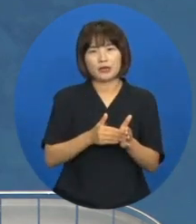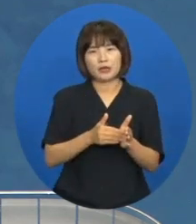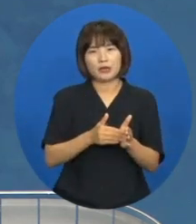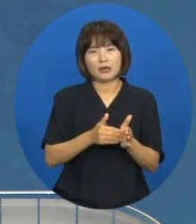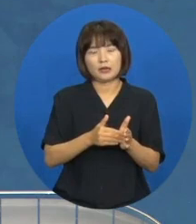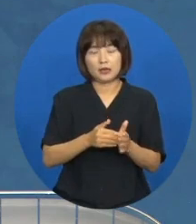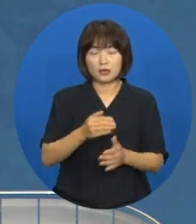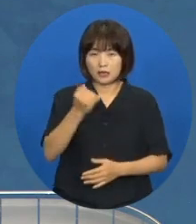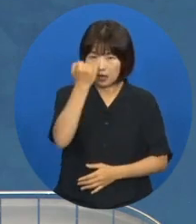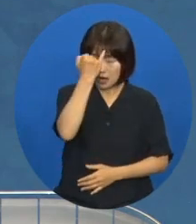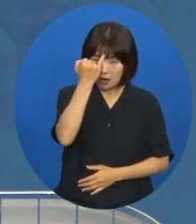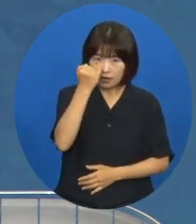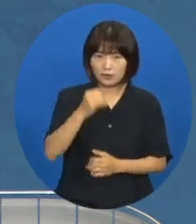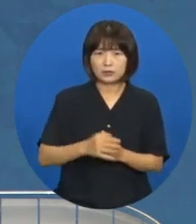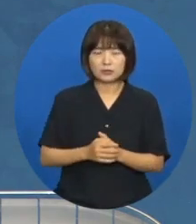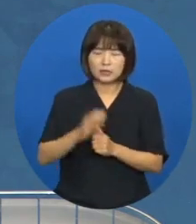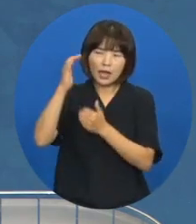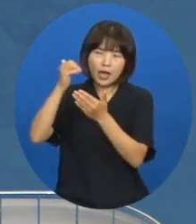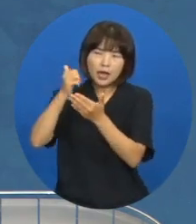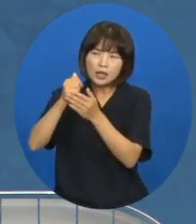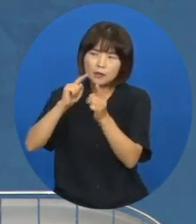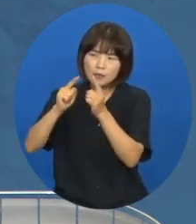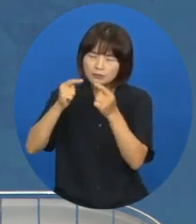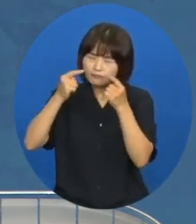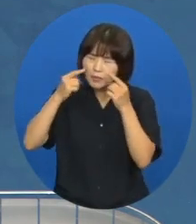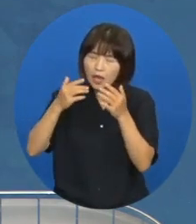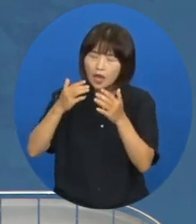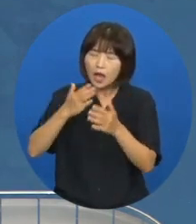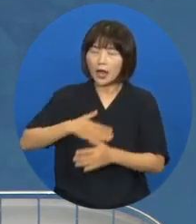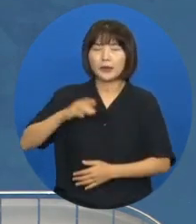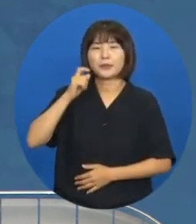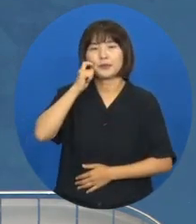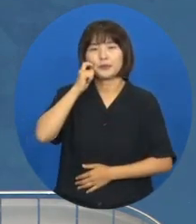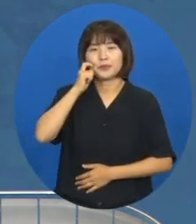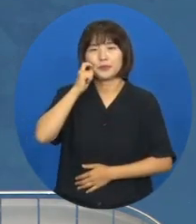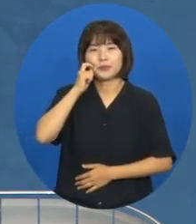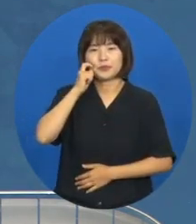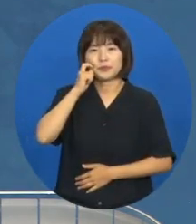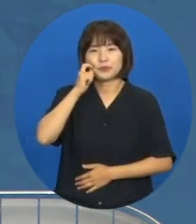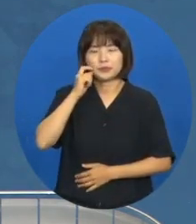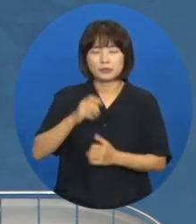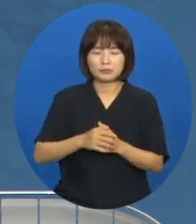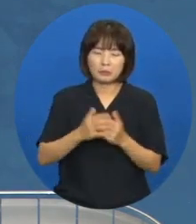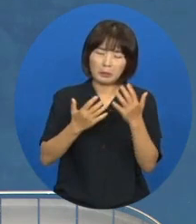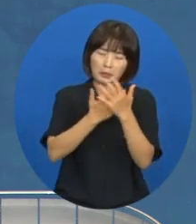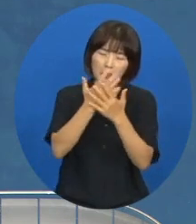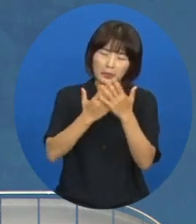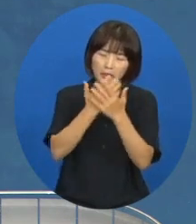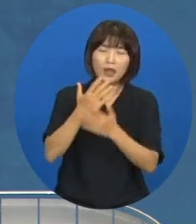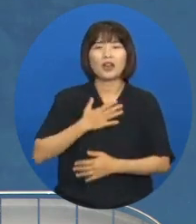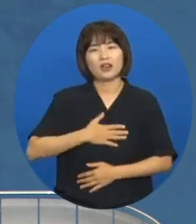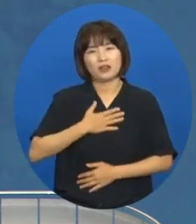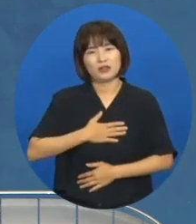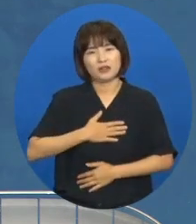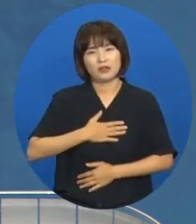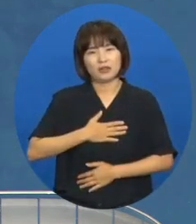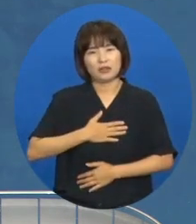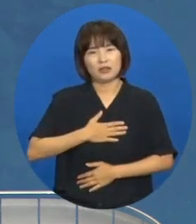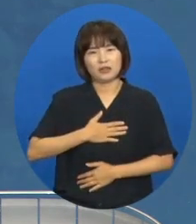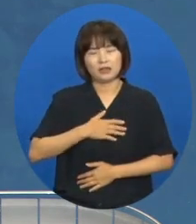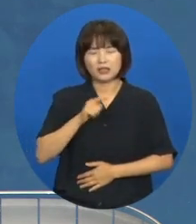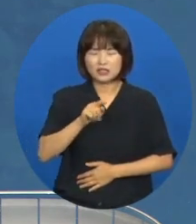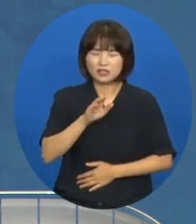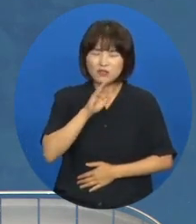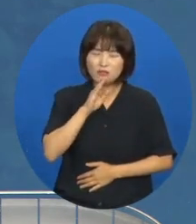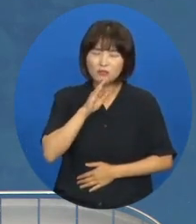그러니까 하와는 하나님의 말씀을 정확히 알고 있지 않았어요. 어렴풋이 알았던 겁니다. 이 틈이